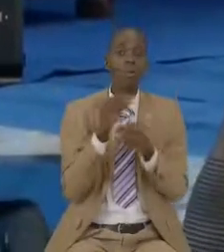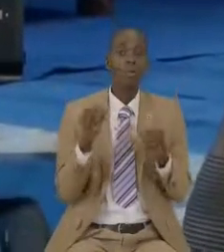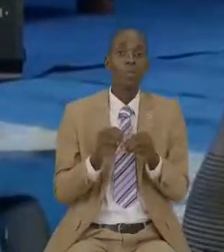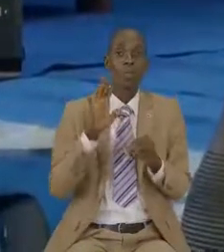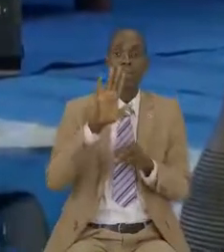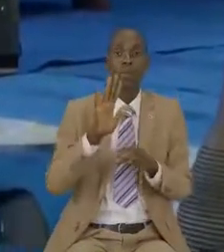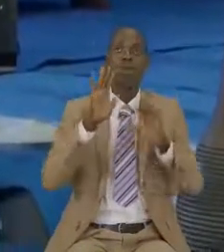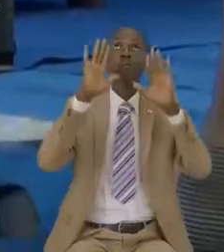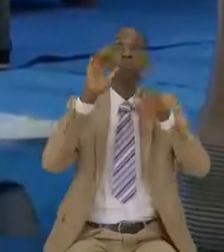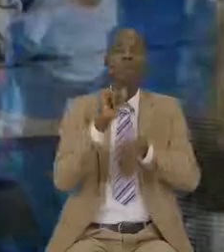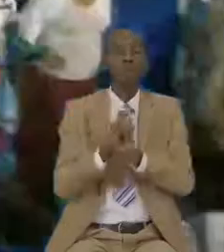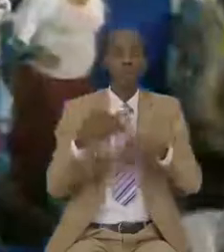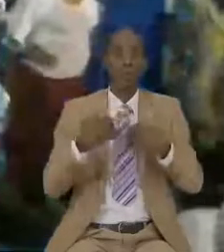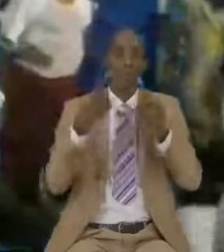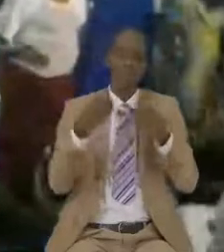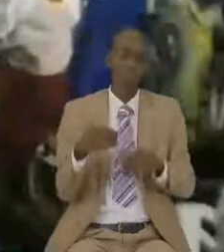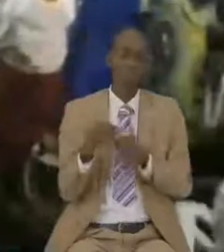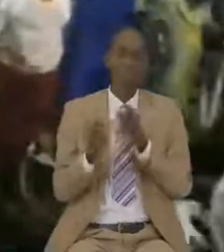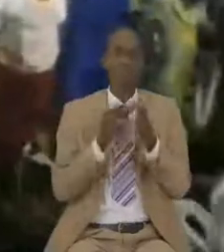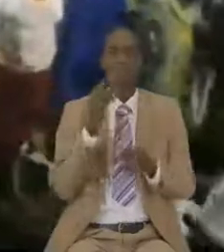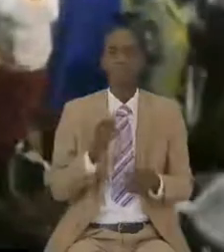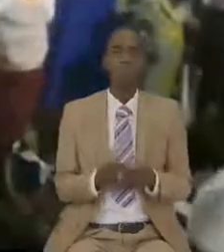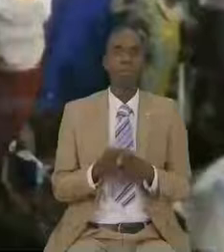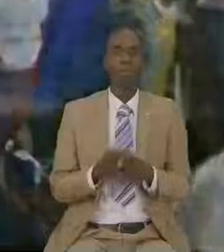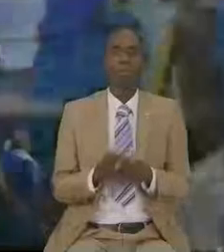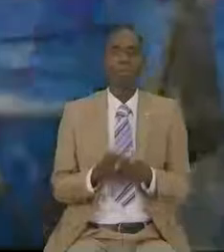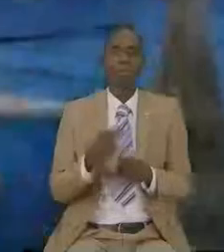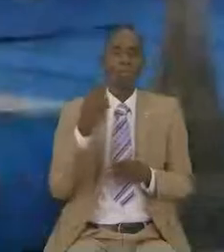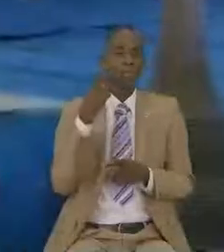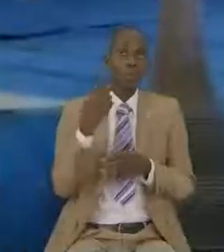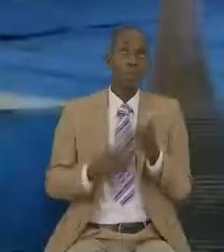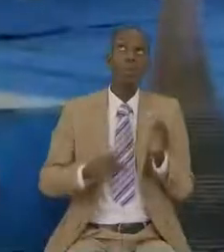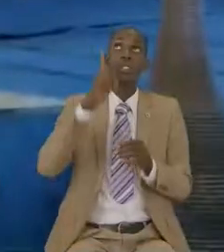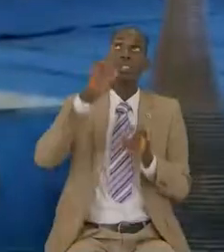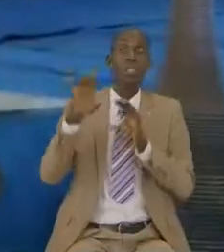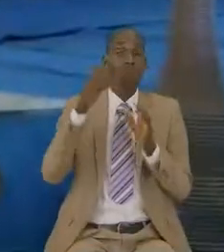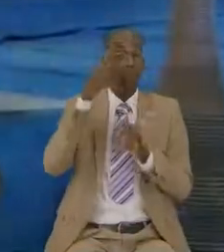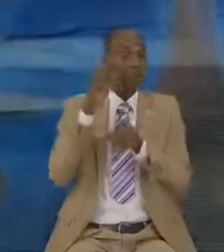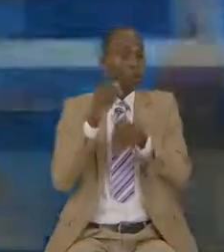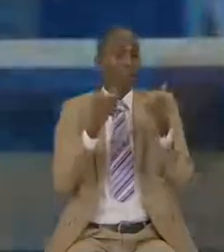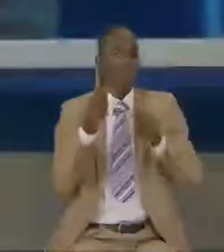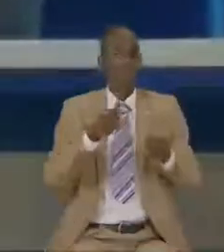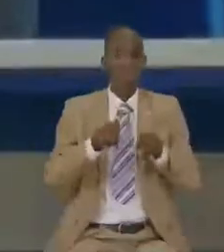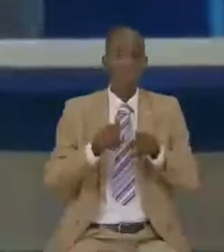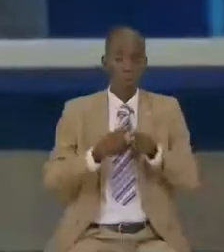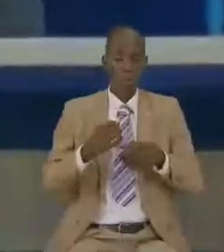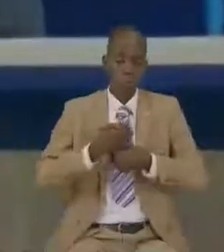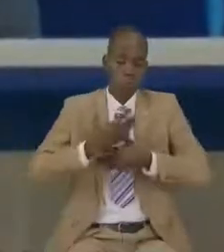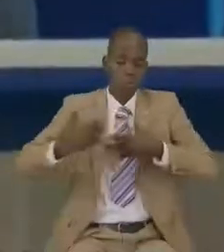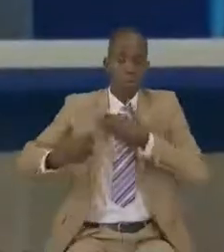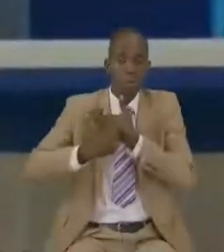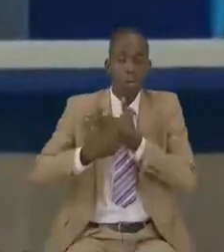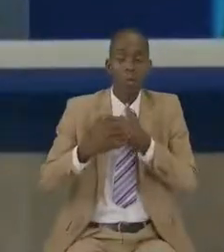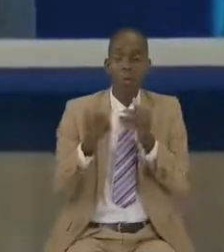miracle est venu. Voilà ce qu'il a fait pour les autres. Même il a ôté la